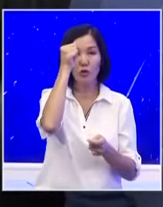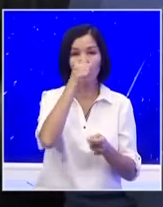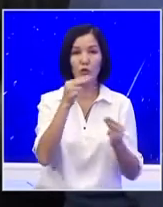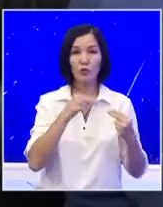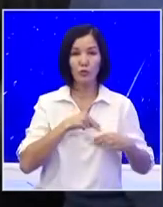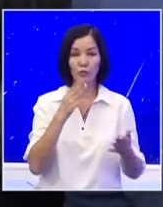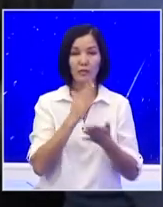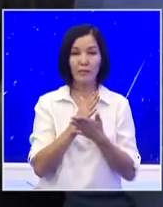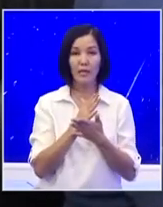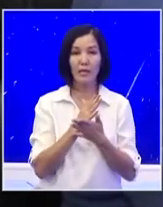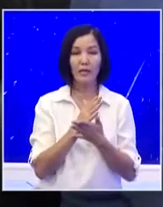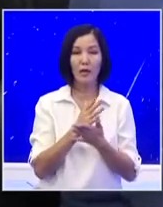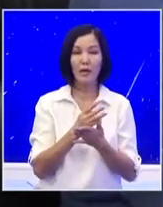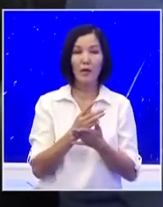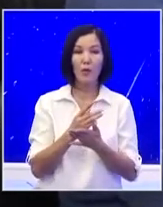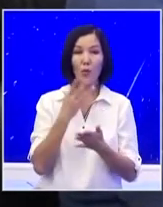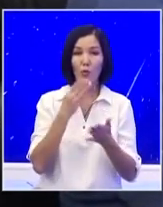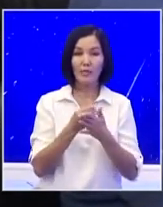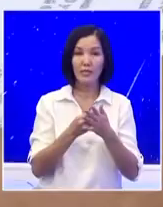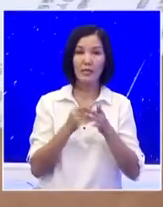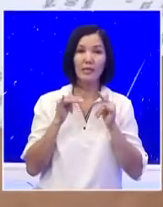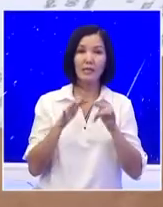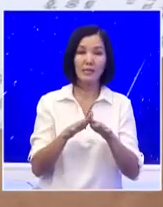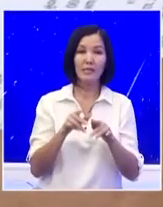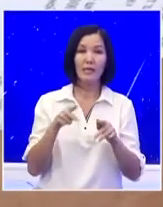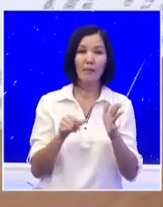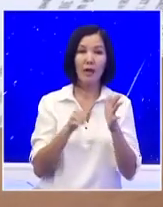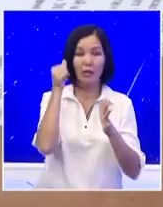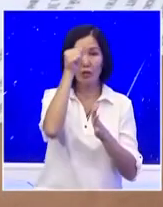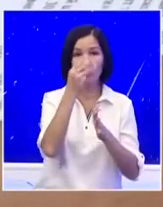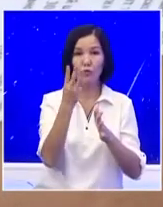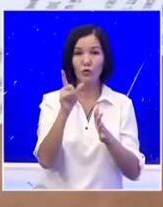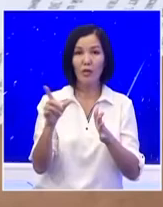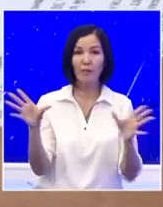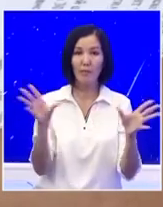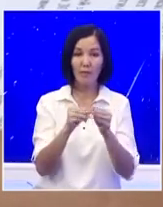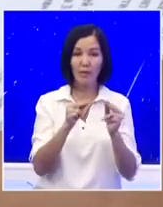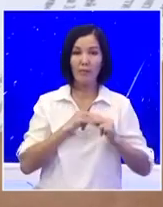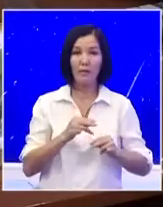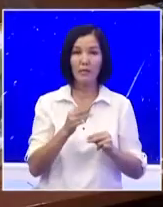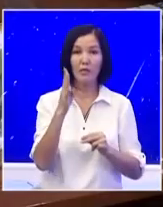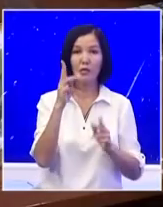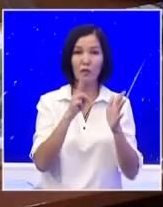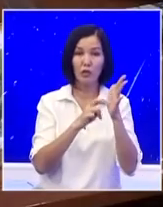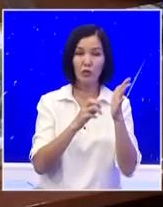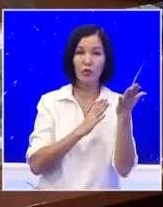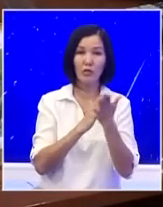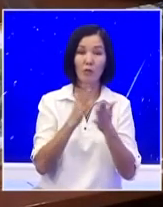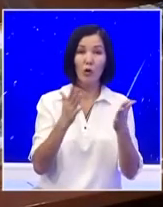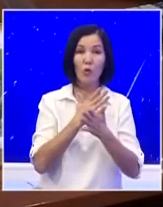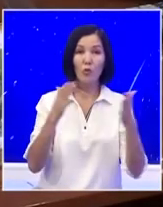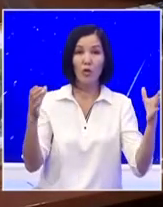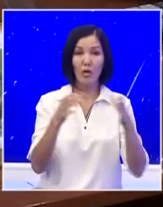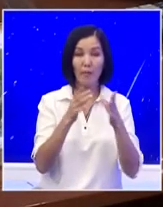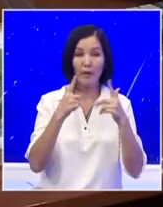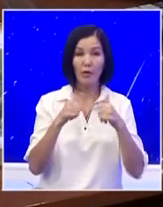уақыт еңбек етіп келеді. Ол ең алғаш өз ісін 2006 жылы 3 адаммен бастады. 14 жылда 700-ден астам қызметкері бар үлкен компанияны